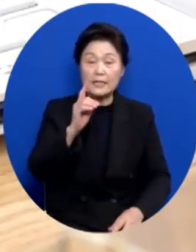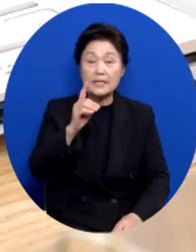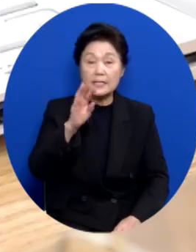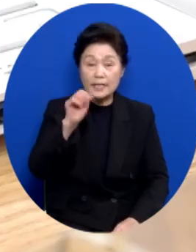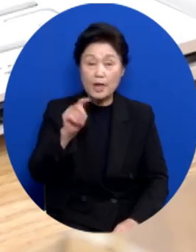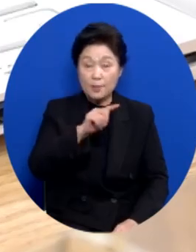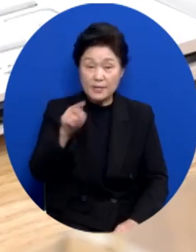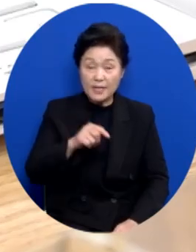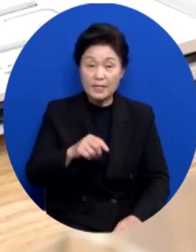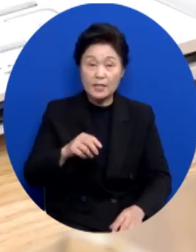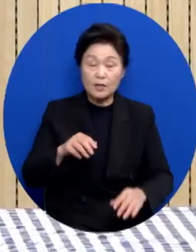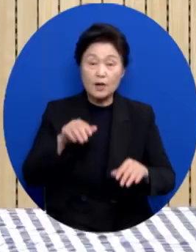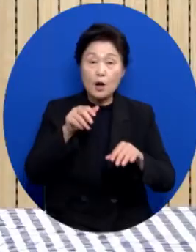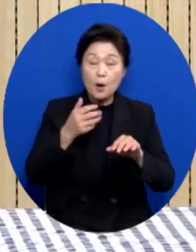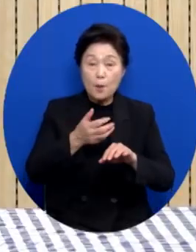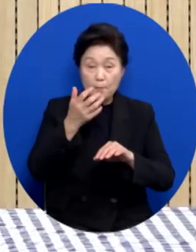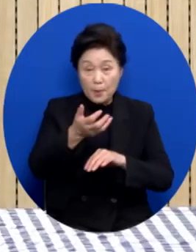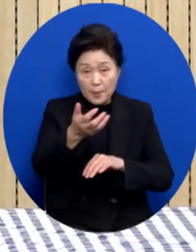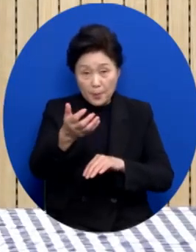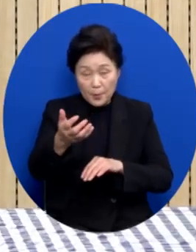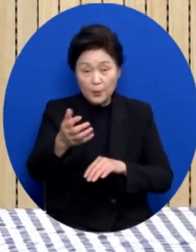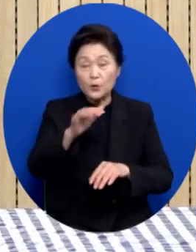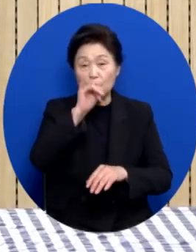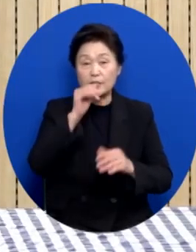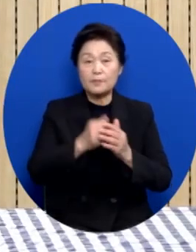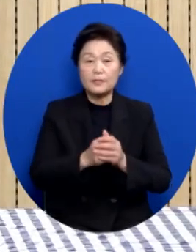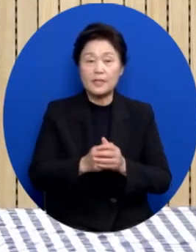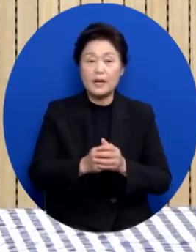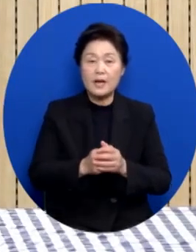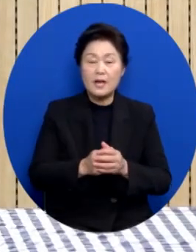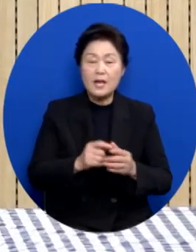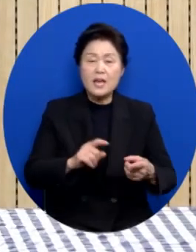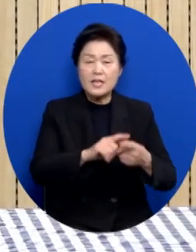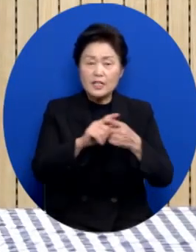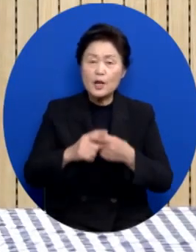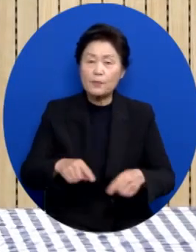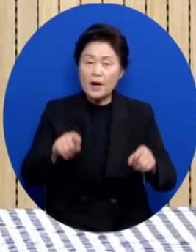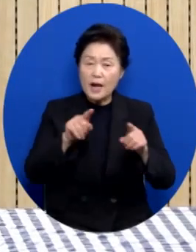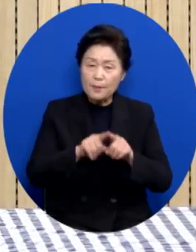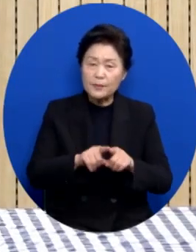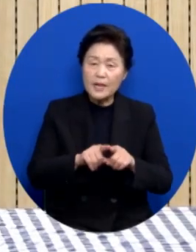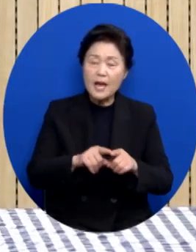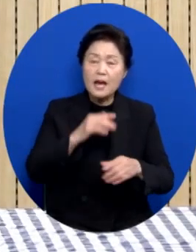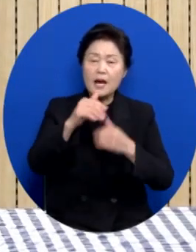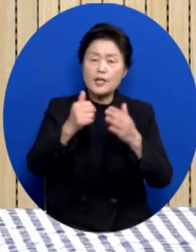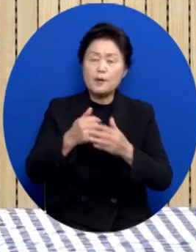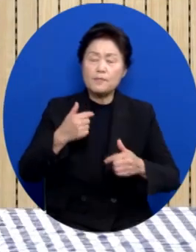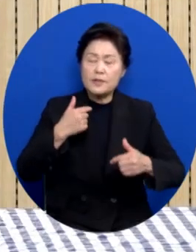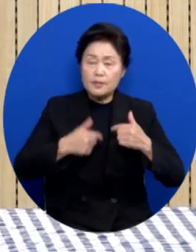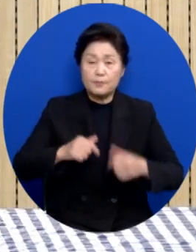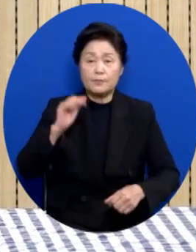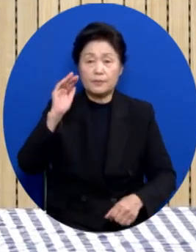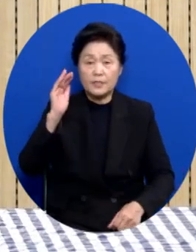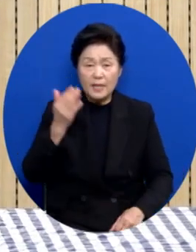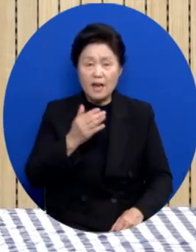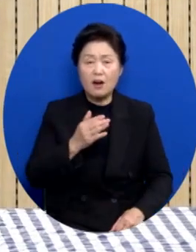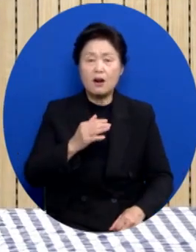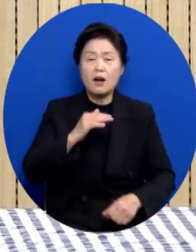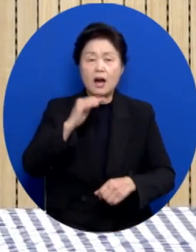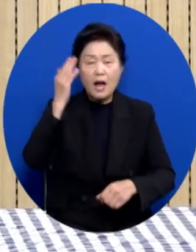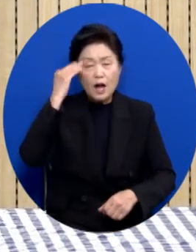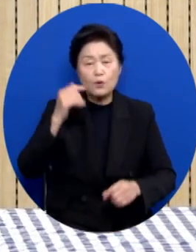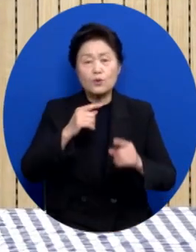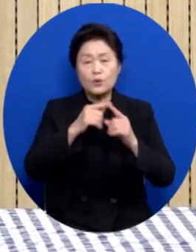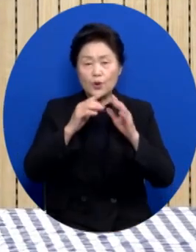예정돼 있습니다. 연합과 함께 어울리는 이 하모니를 통해서 하나님 기쁨이 되어서 정말